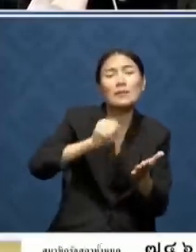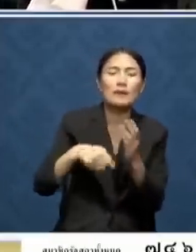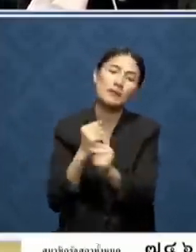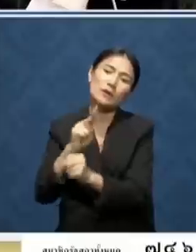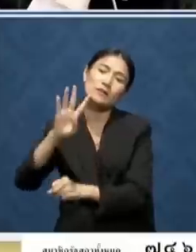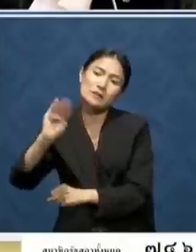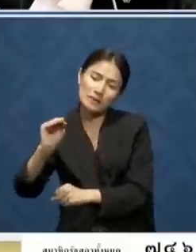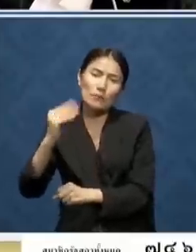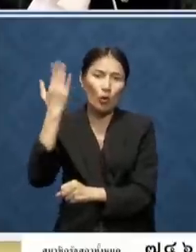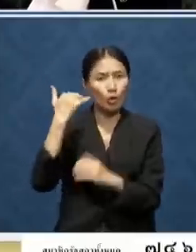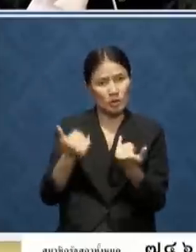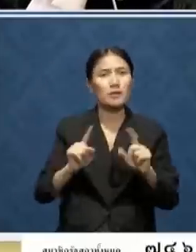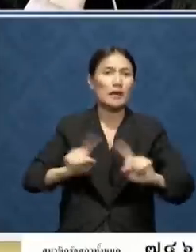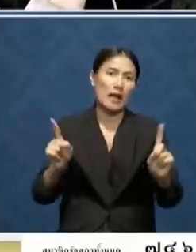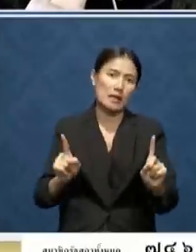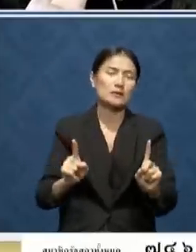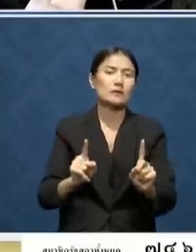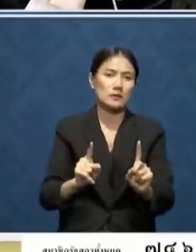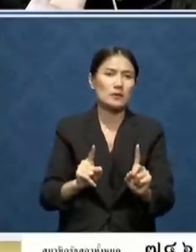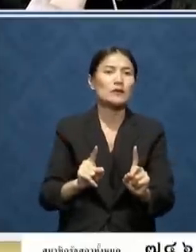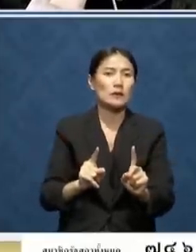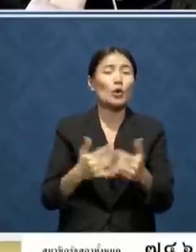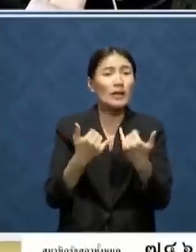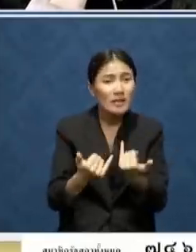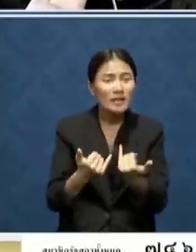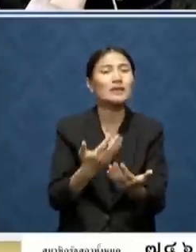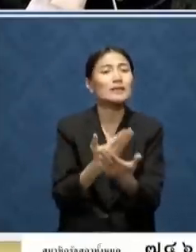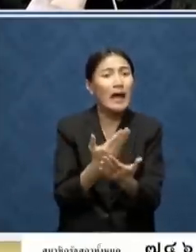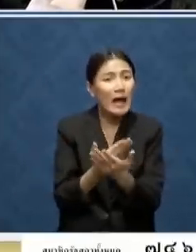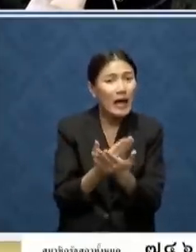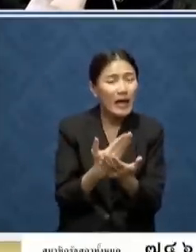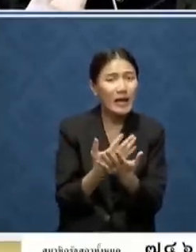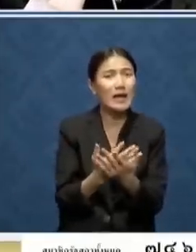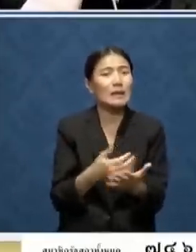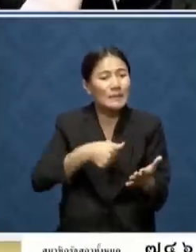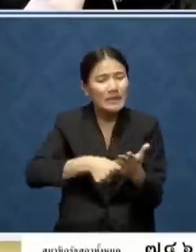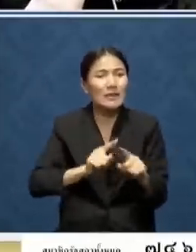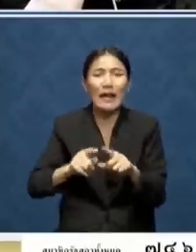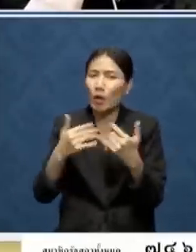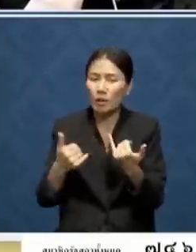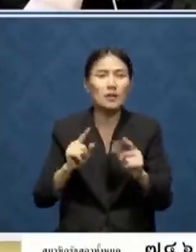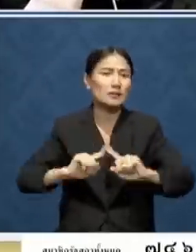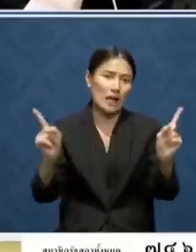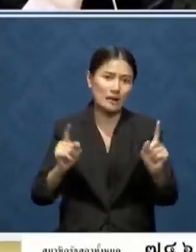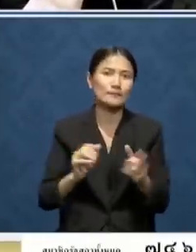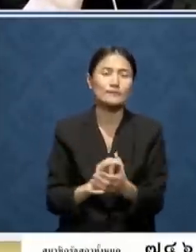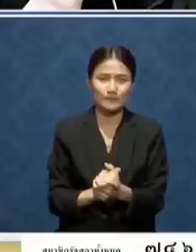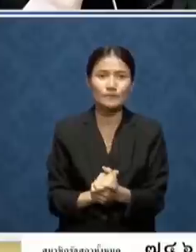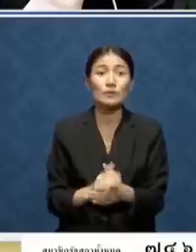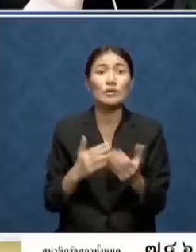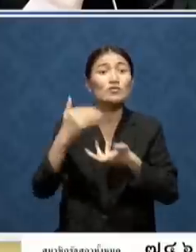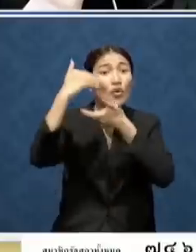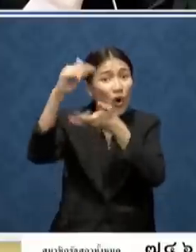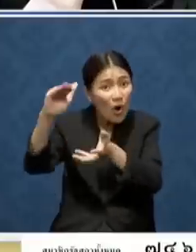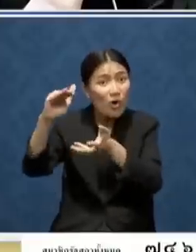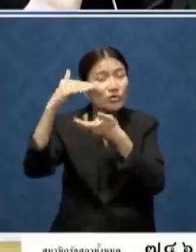สาธารณะก็สูงขึ้นมากแล้วนะคะแล้วเรากำลังเข้าสู่ยุคที่เงินเฟ้อสูงทั่วโลกไม่ใช่ยุคดอกเบี้ยต่ำอีกต่อไปนะคะส่งออกที่